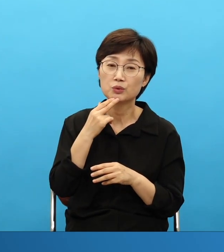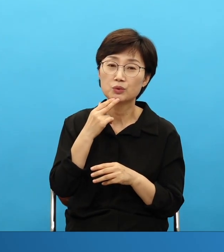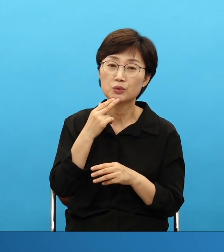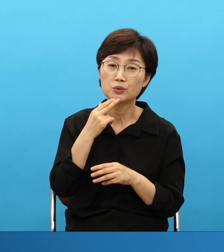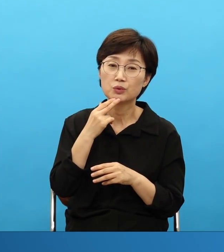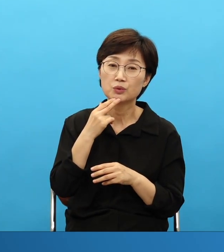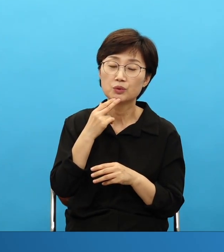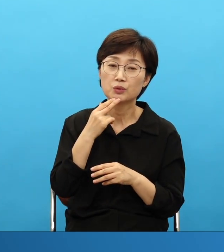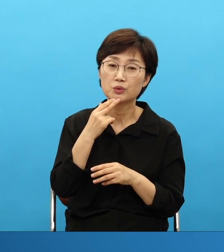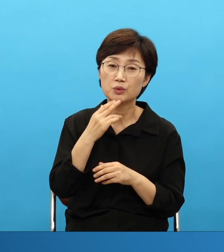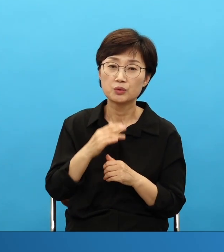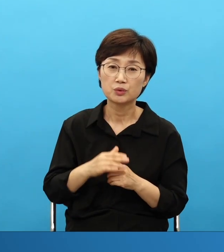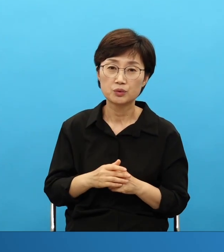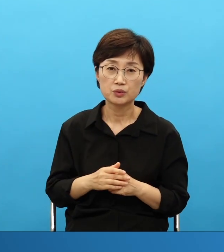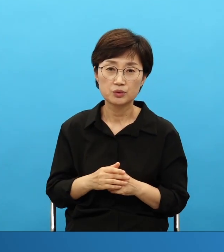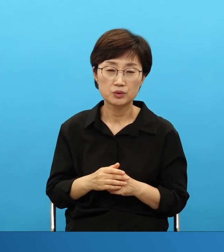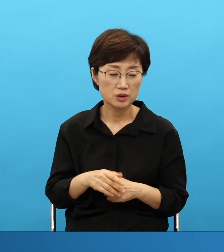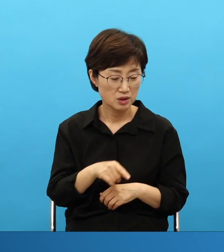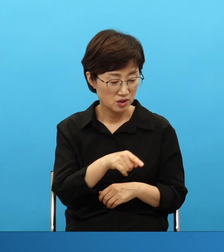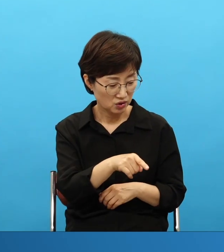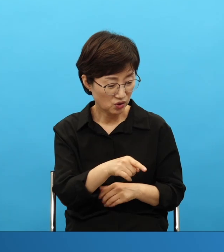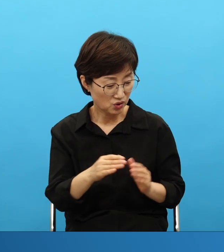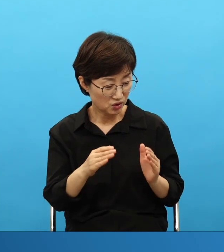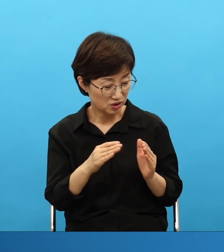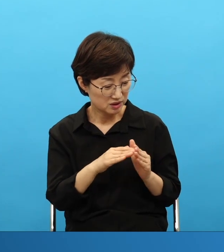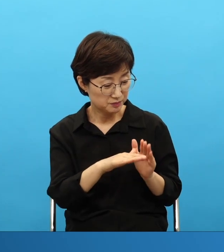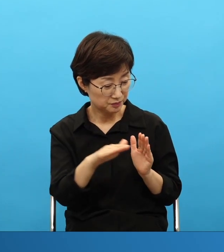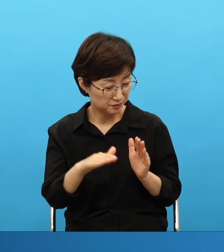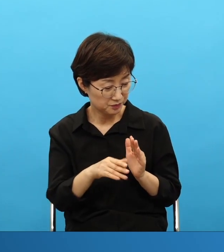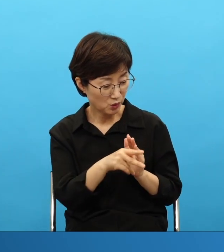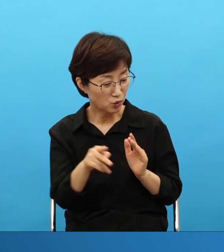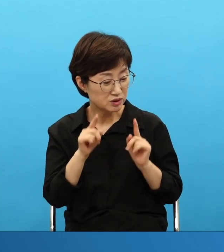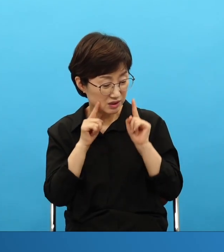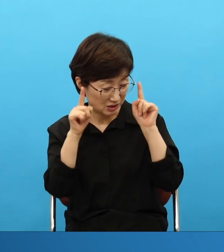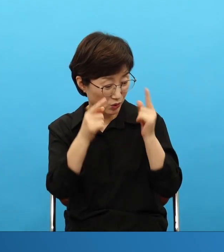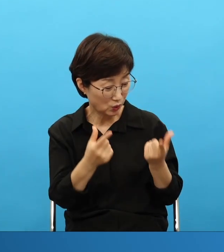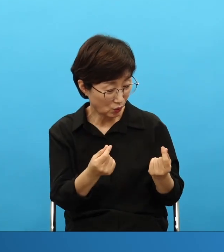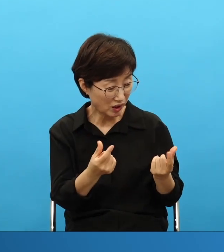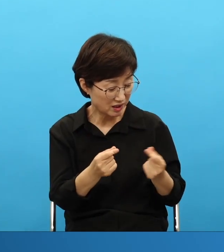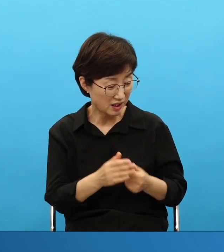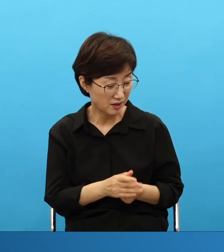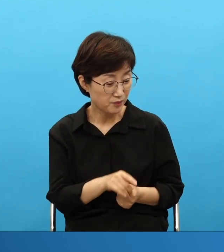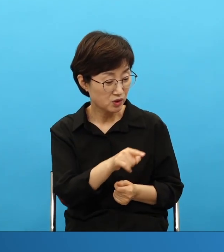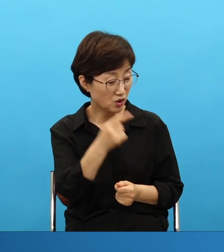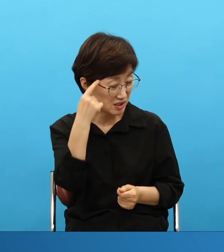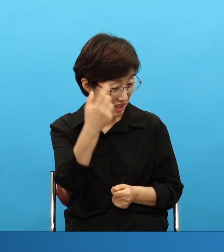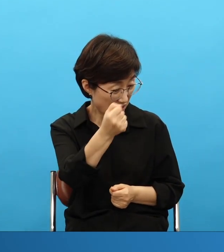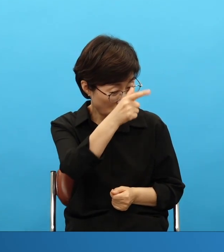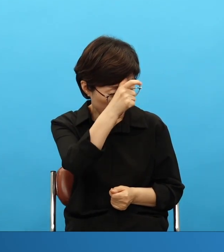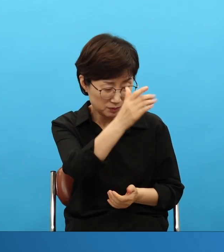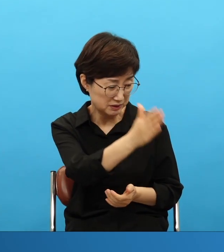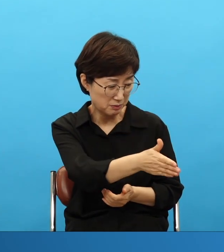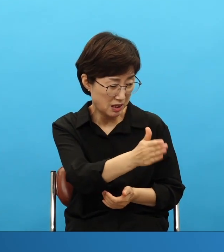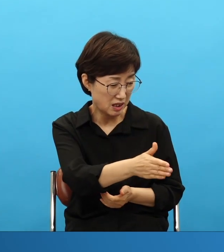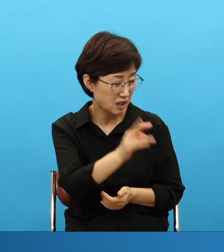됐습니다 너희 집이 바로 지옥이네네 생각이 틀린